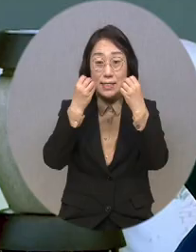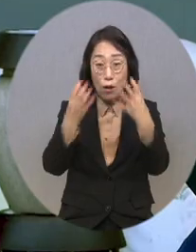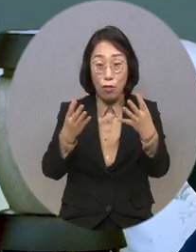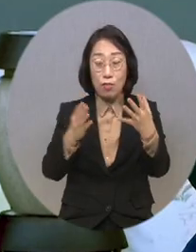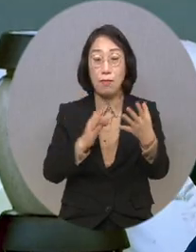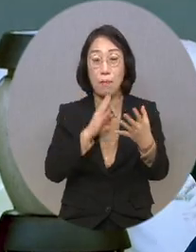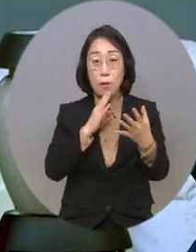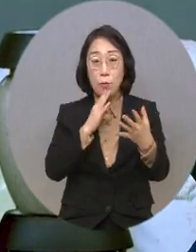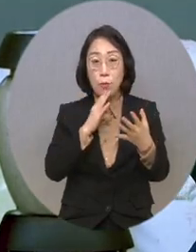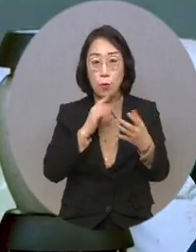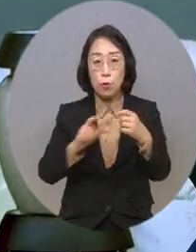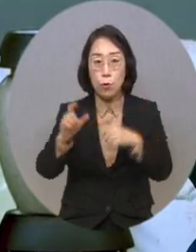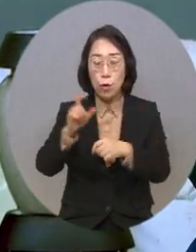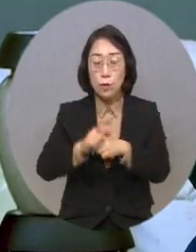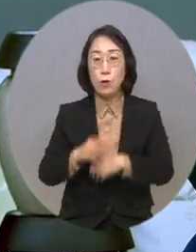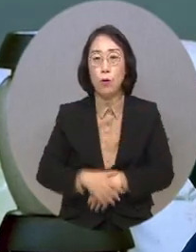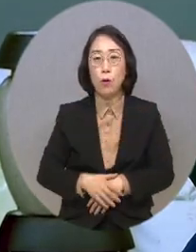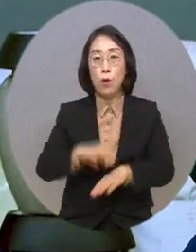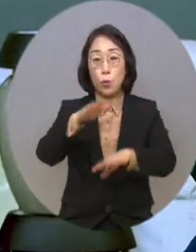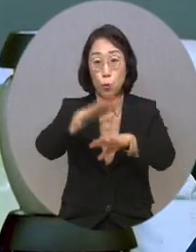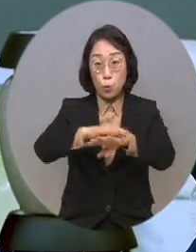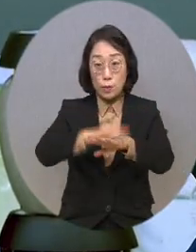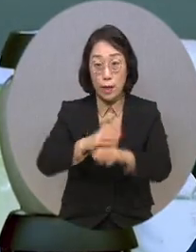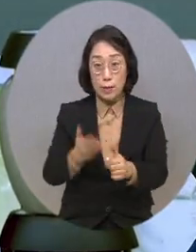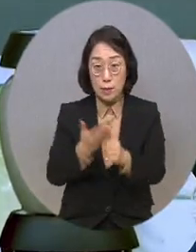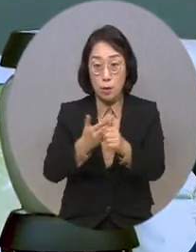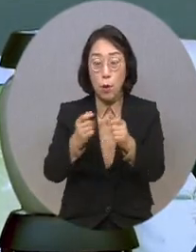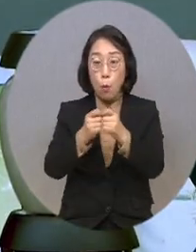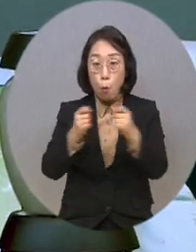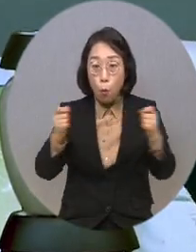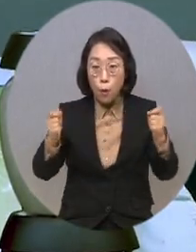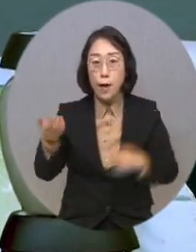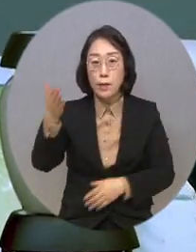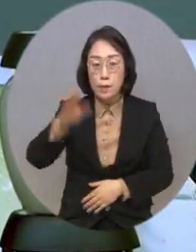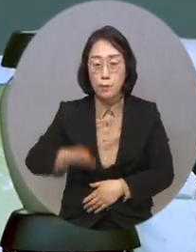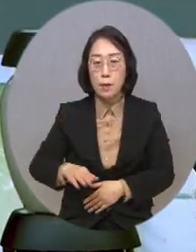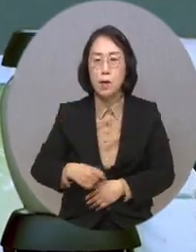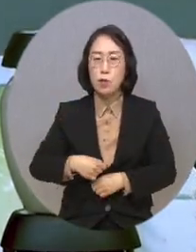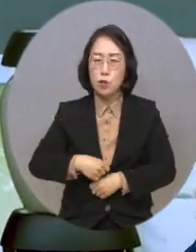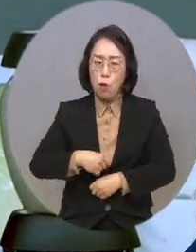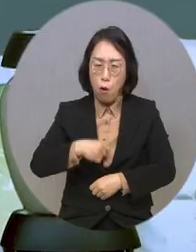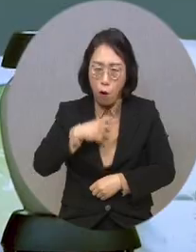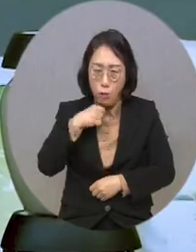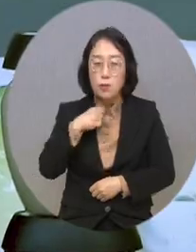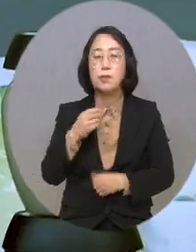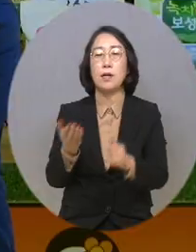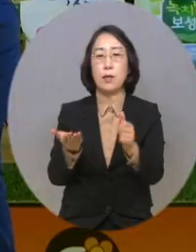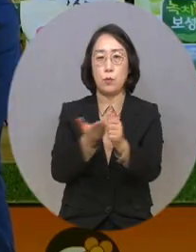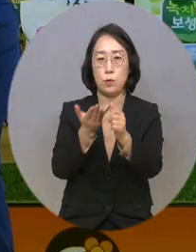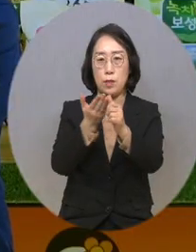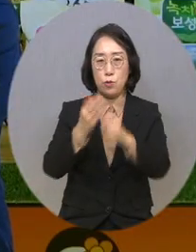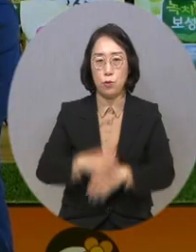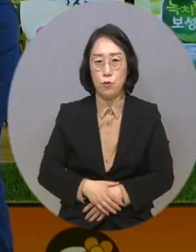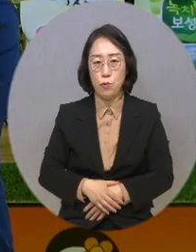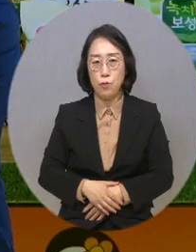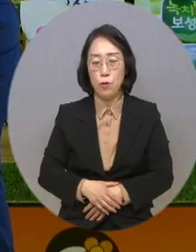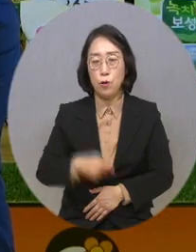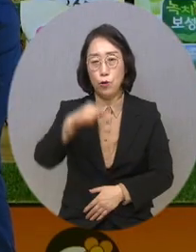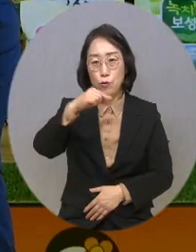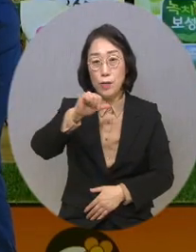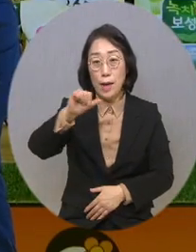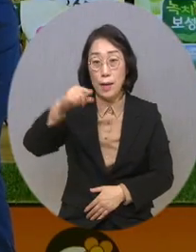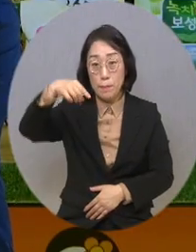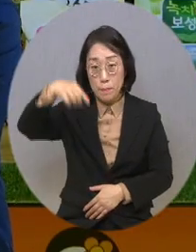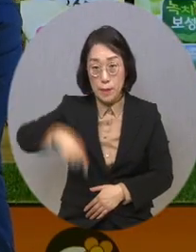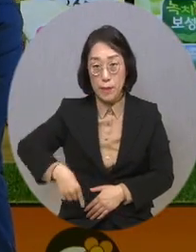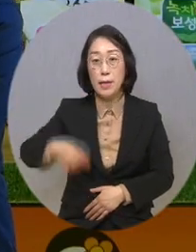저희가 그만큼 농사 경력이 많지는 않지만 굉장히 정직하게 키우고 있습니다. 저희가 GAP 인증도